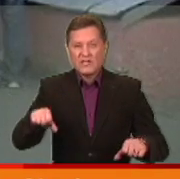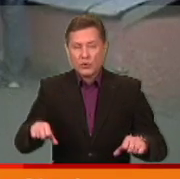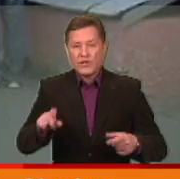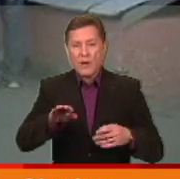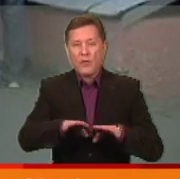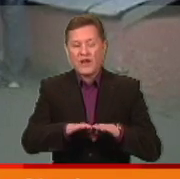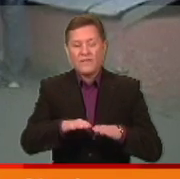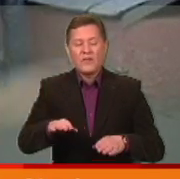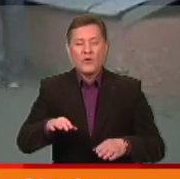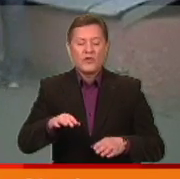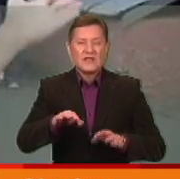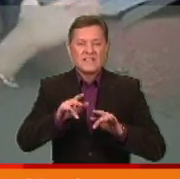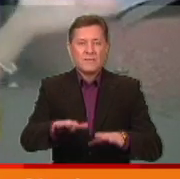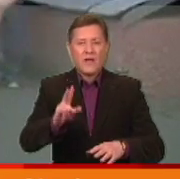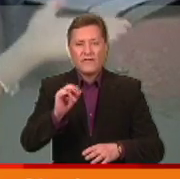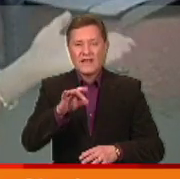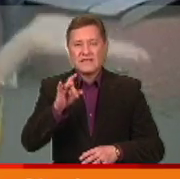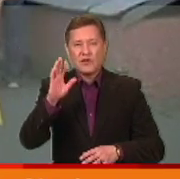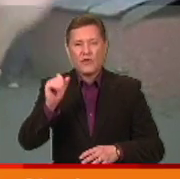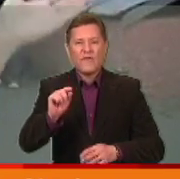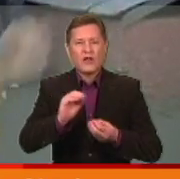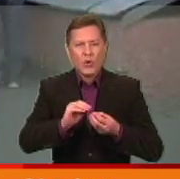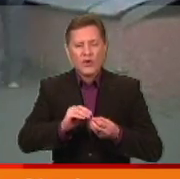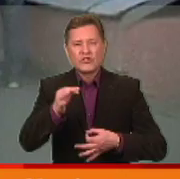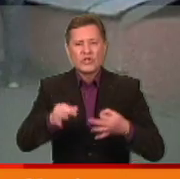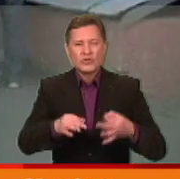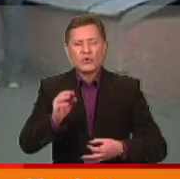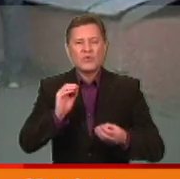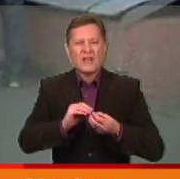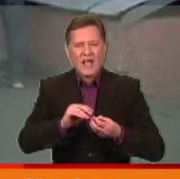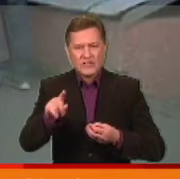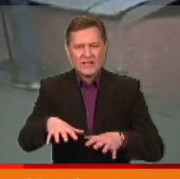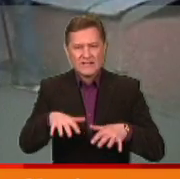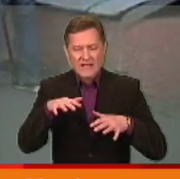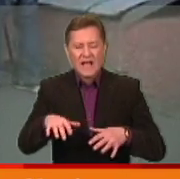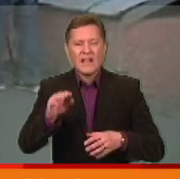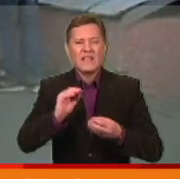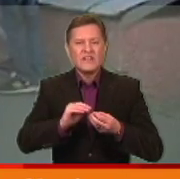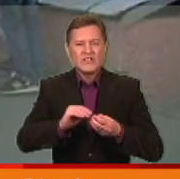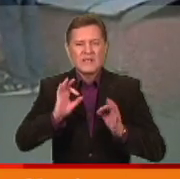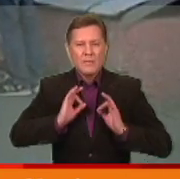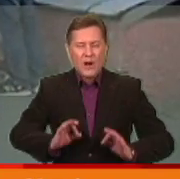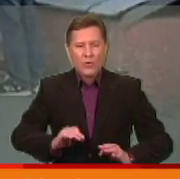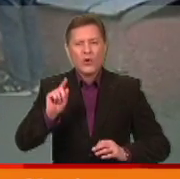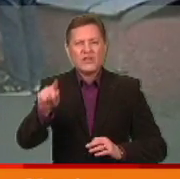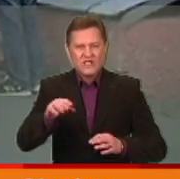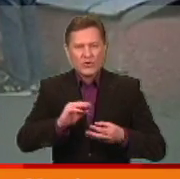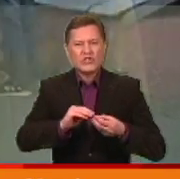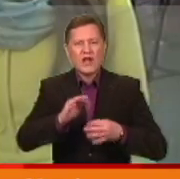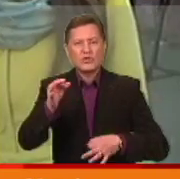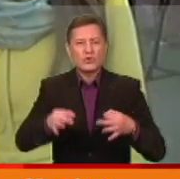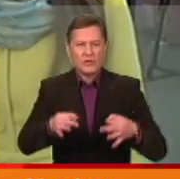з слуханням справи Насірова. Це той же суд, та ж зала, той же суддя і навіть ті ж самі прокурори. Отож, поки це вся інформація.